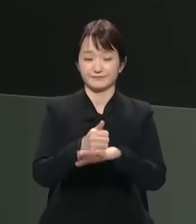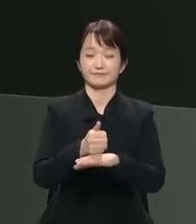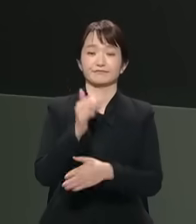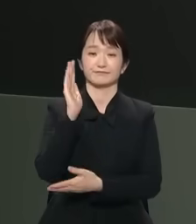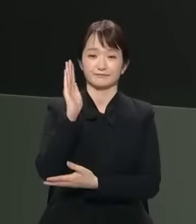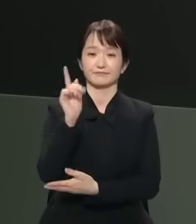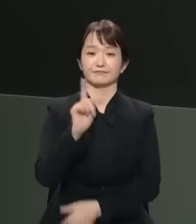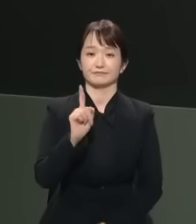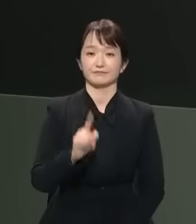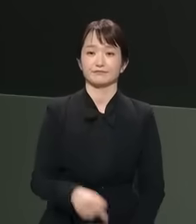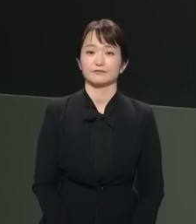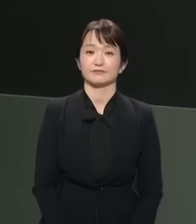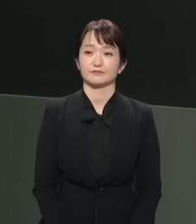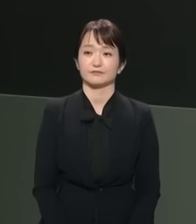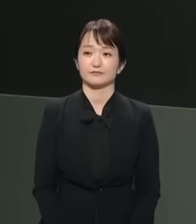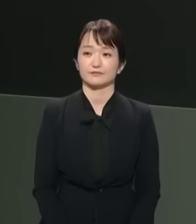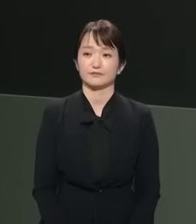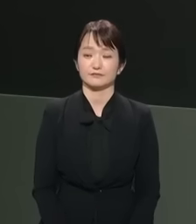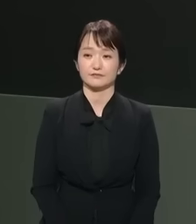가보죠.